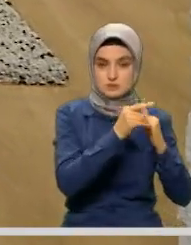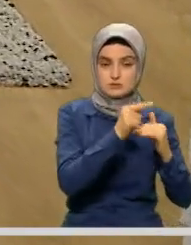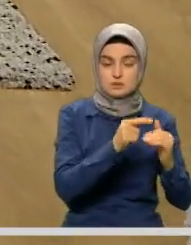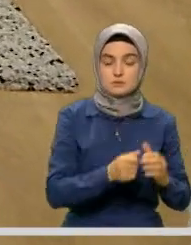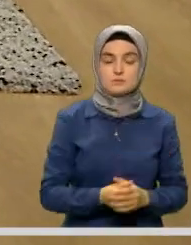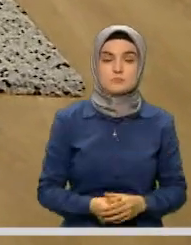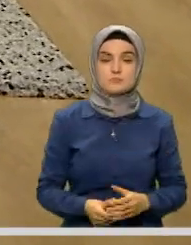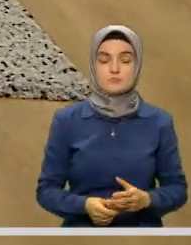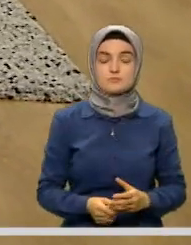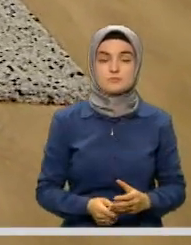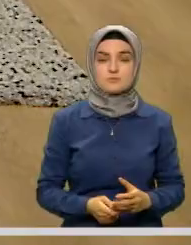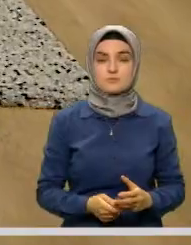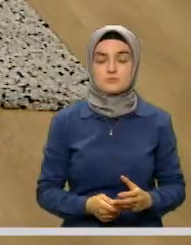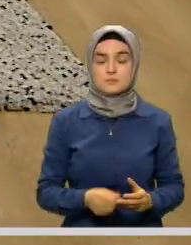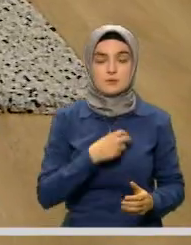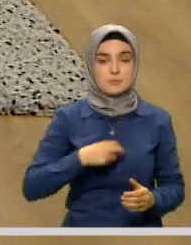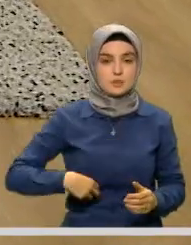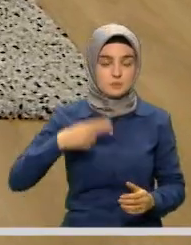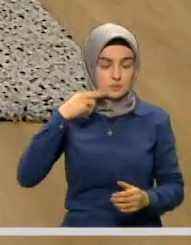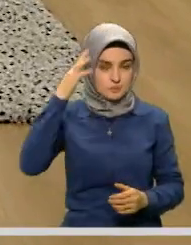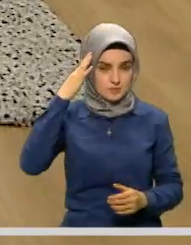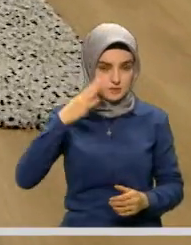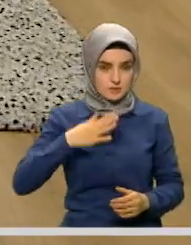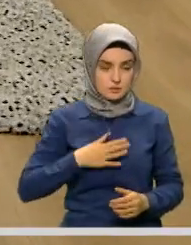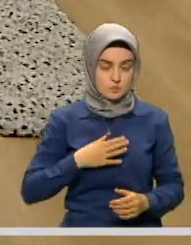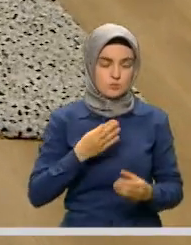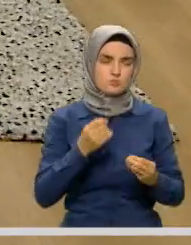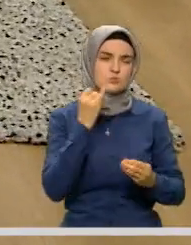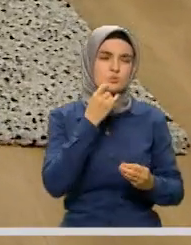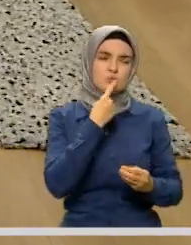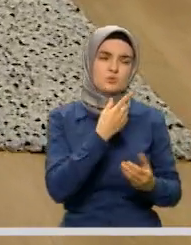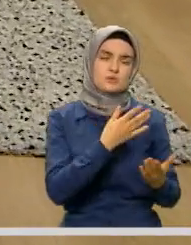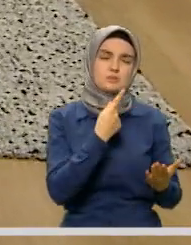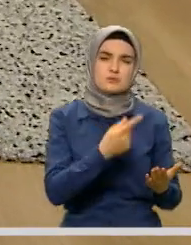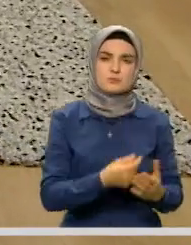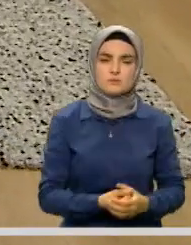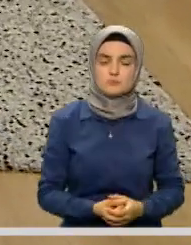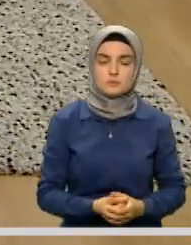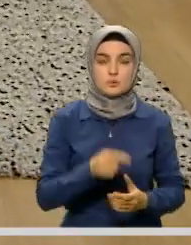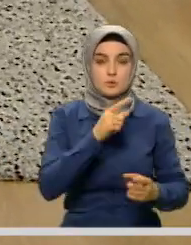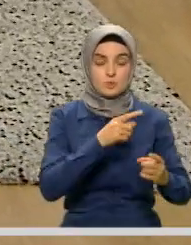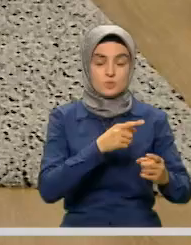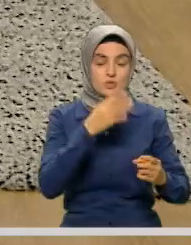şekilde. Peygamberimiz ne kadar kötü bir şey sen söyledin dediğinde o zenci olan sahabenin